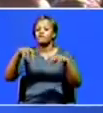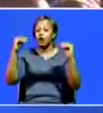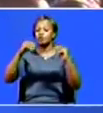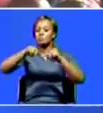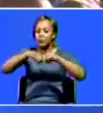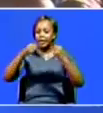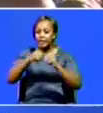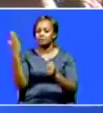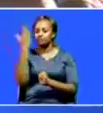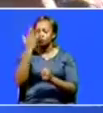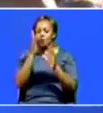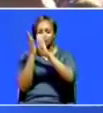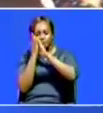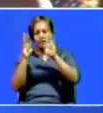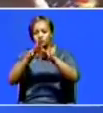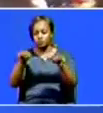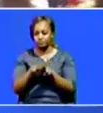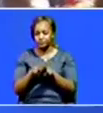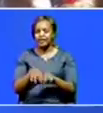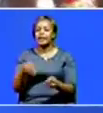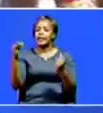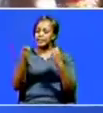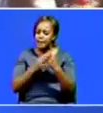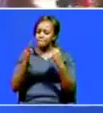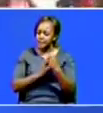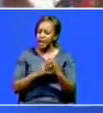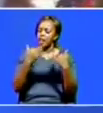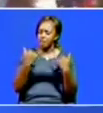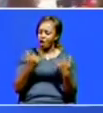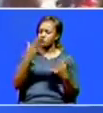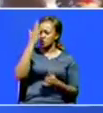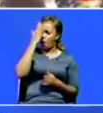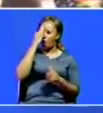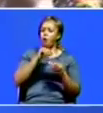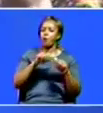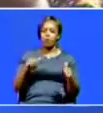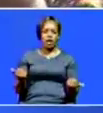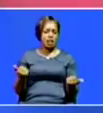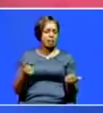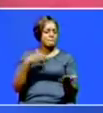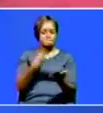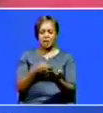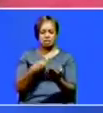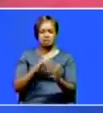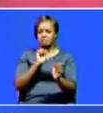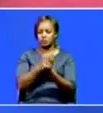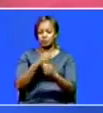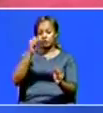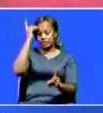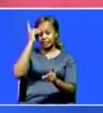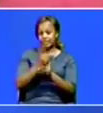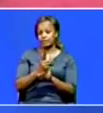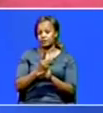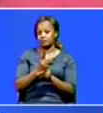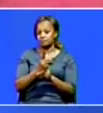Kibra imethibitisha ati pesa haiwezi kuamua uchaguzi. Uchaguzi mdogo wa Kibra